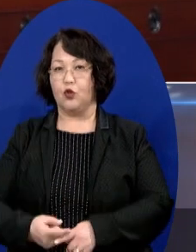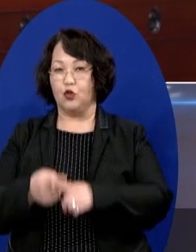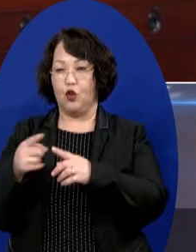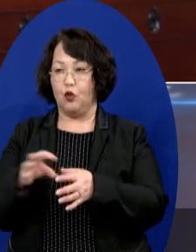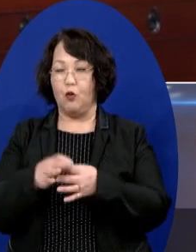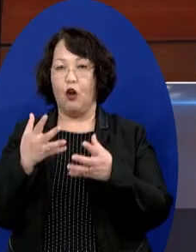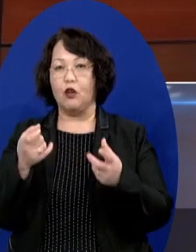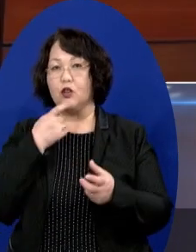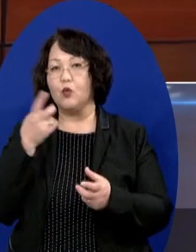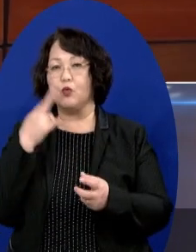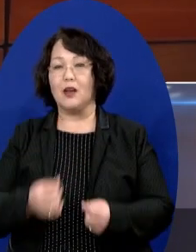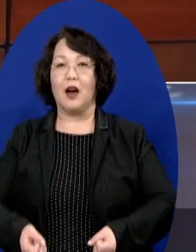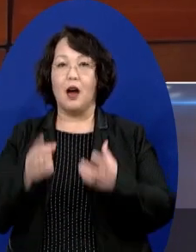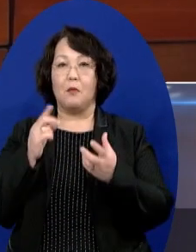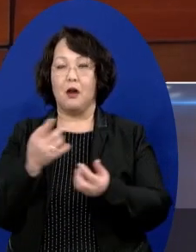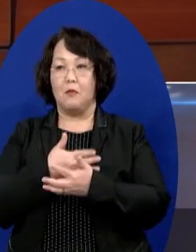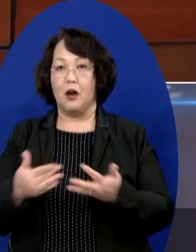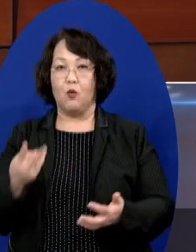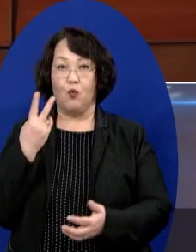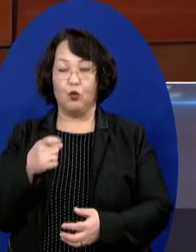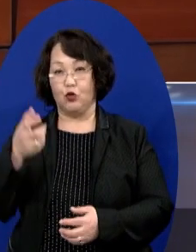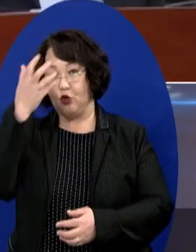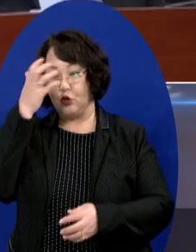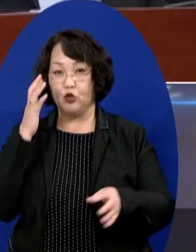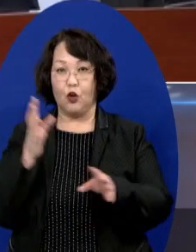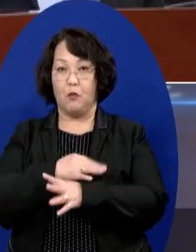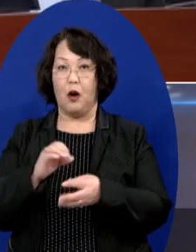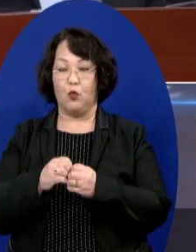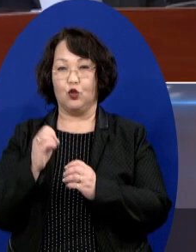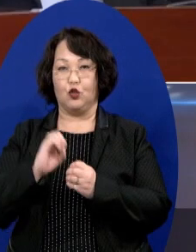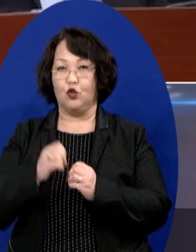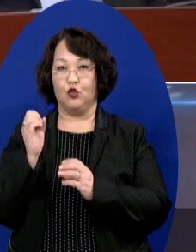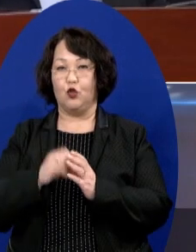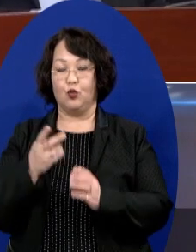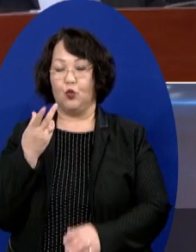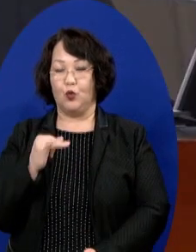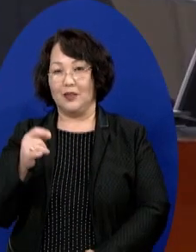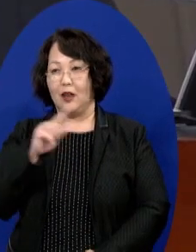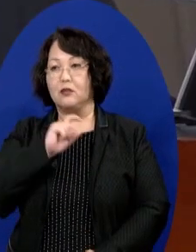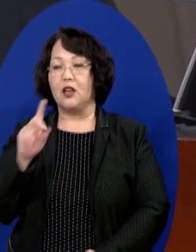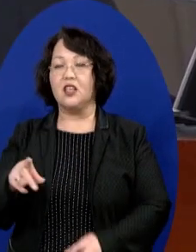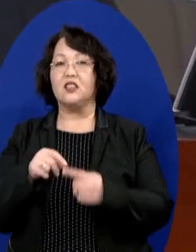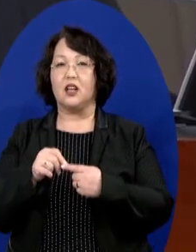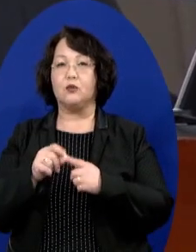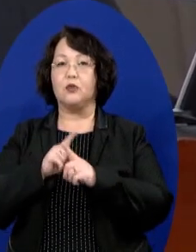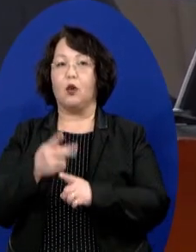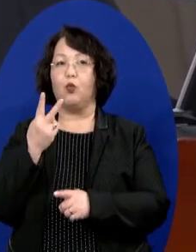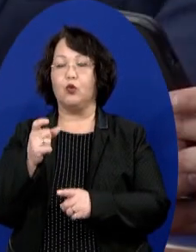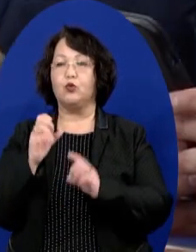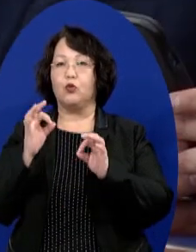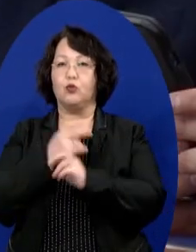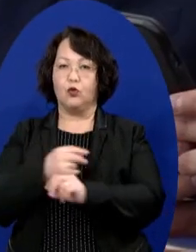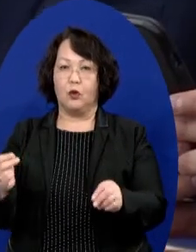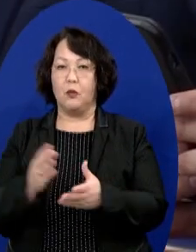хүндрэл тулгарч байна. Бараа бүтээгдэхүүний үнийг төр зохицуулах ёсгүй. За зах зээлийн зарчмаараа явах ёстой гэсэн байл суурийг ерөнхий сайд илэрхийлсэн